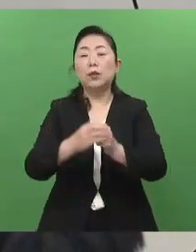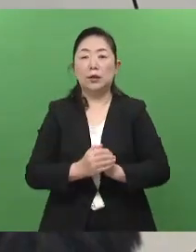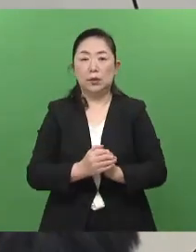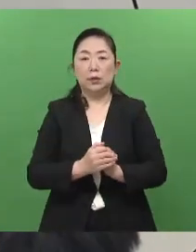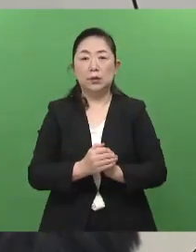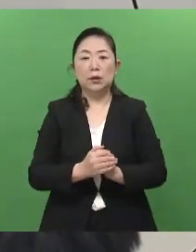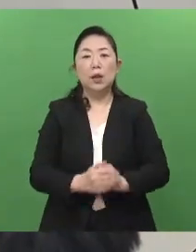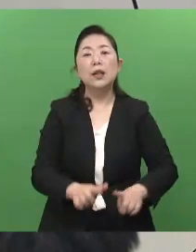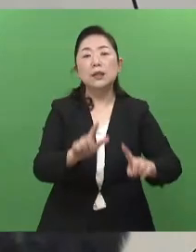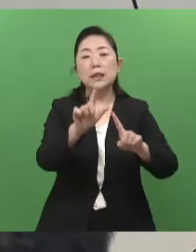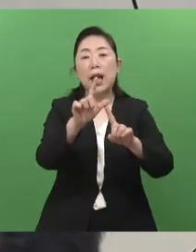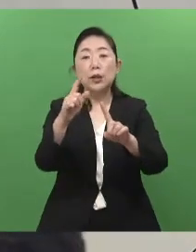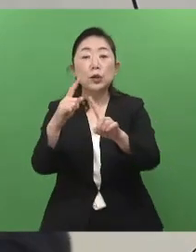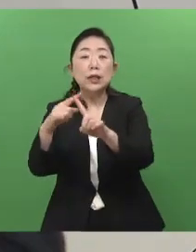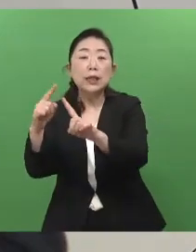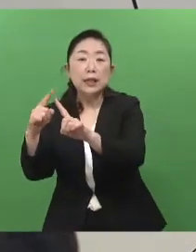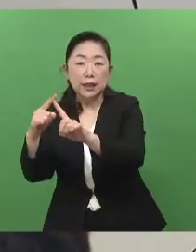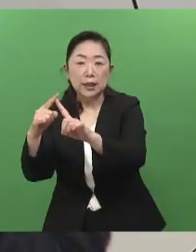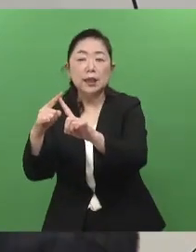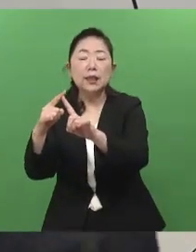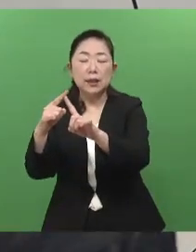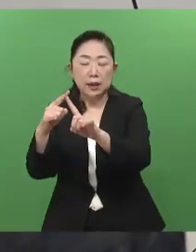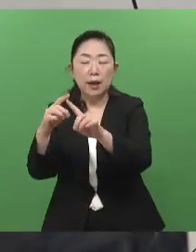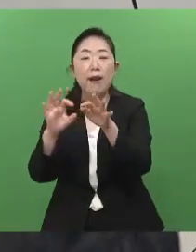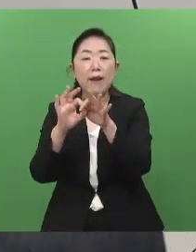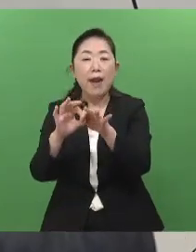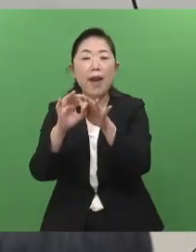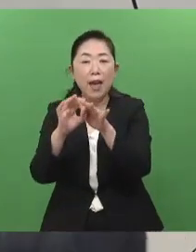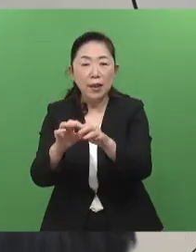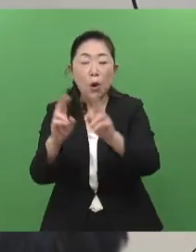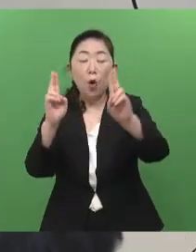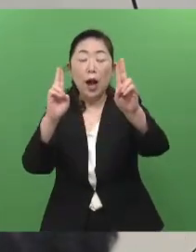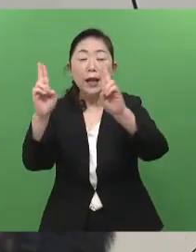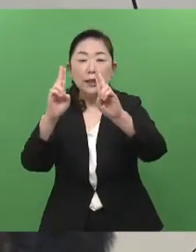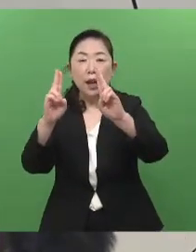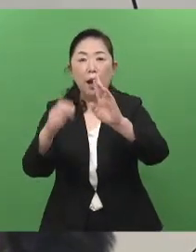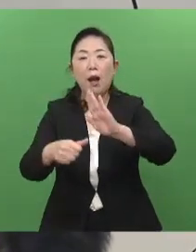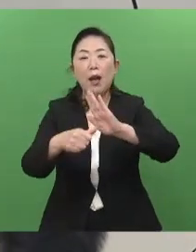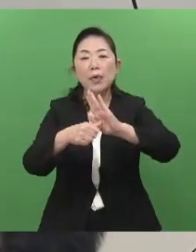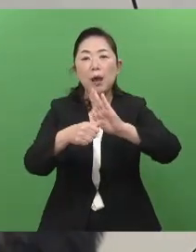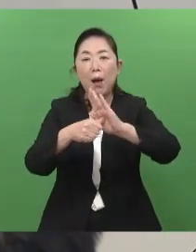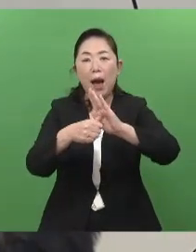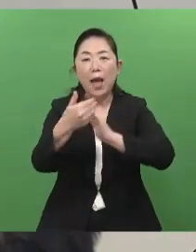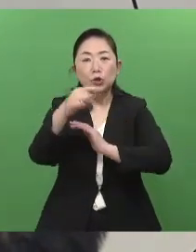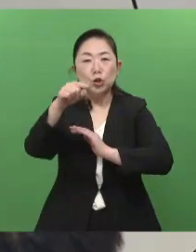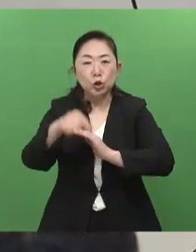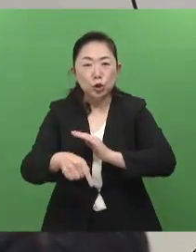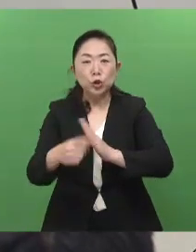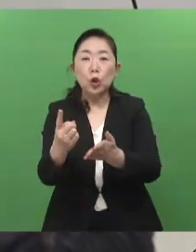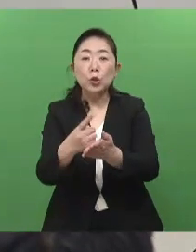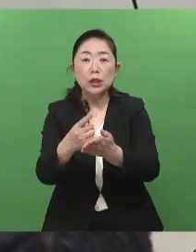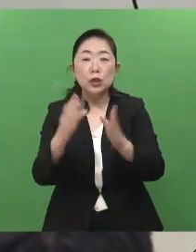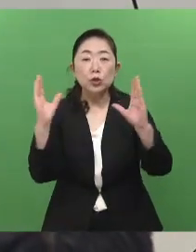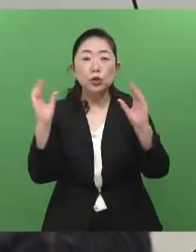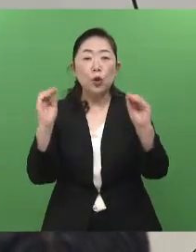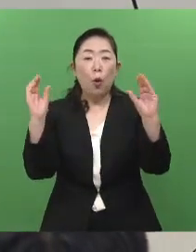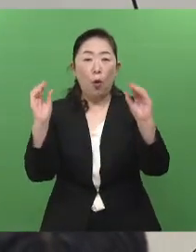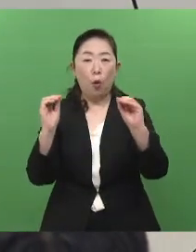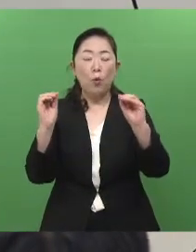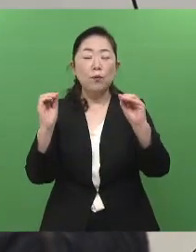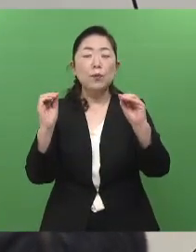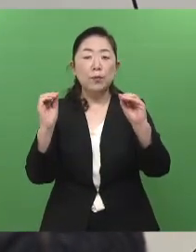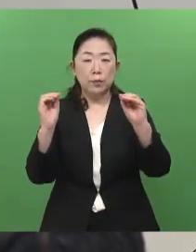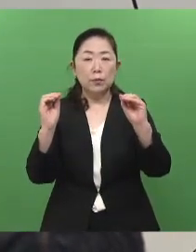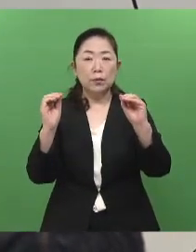レゾナント株式会社、こちらが提供する GOO という地図情報がありますよね。GOO の地